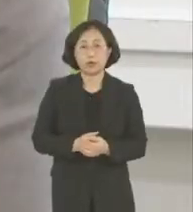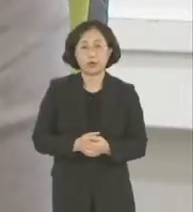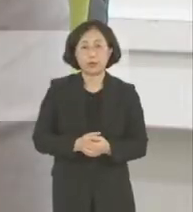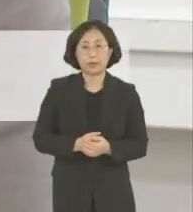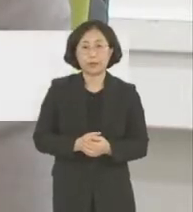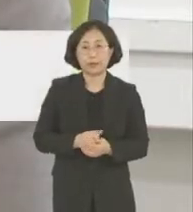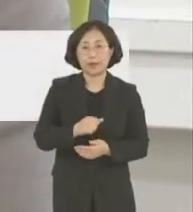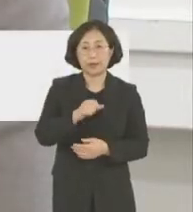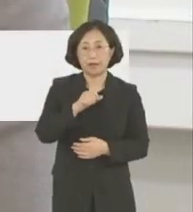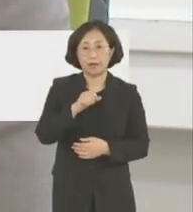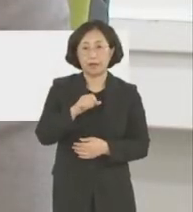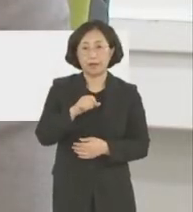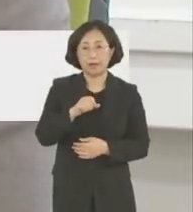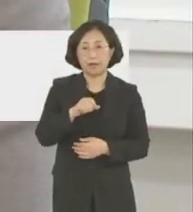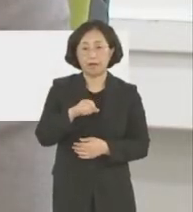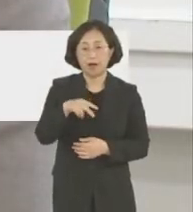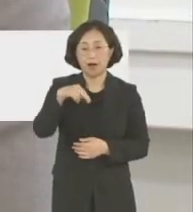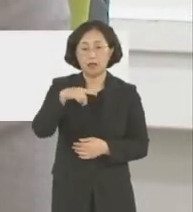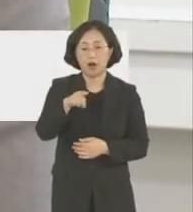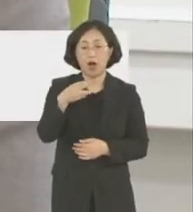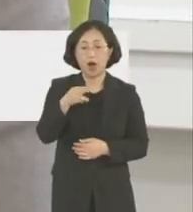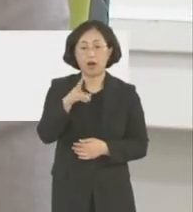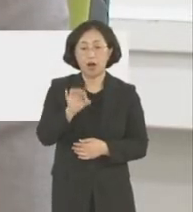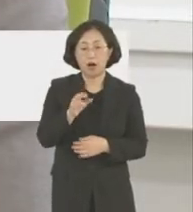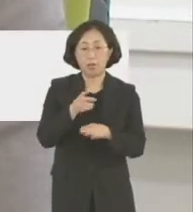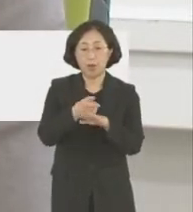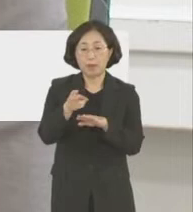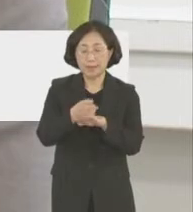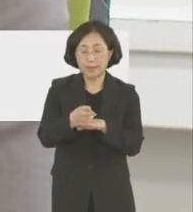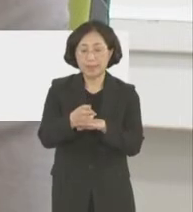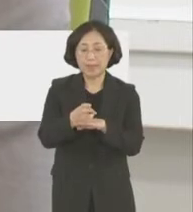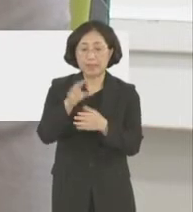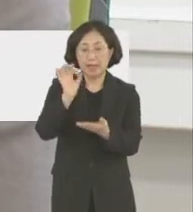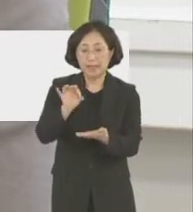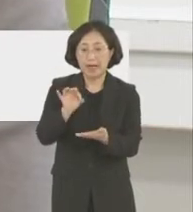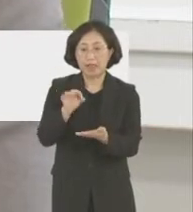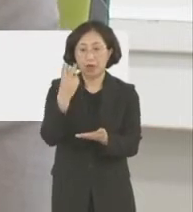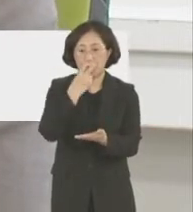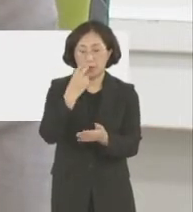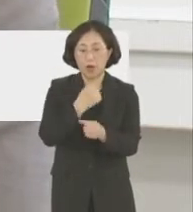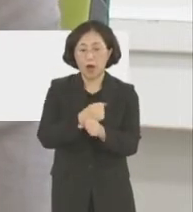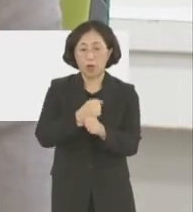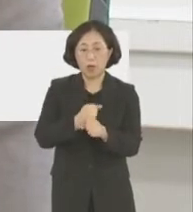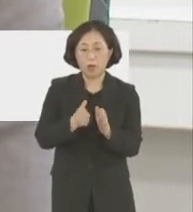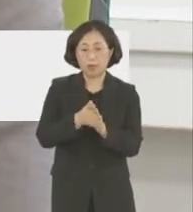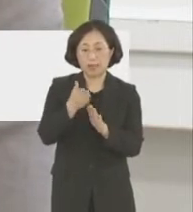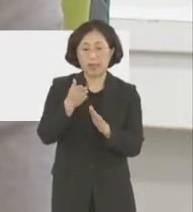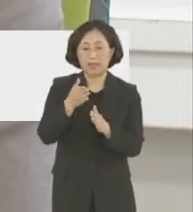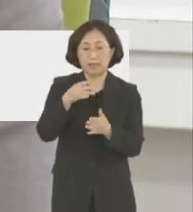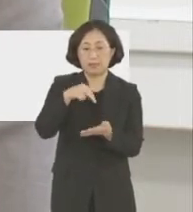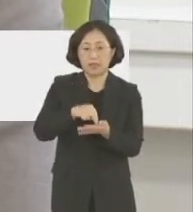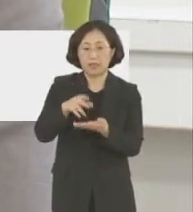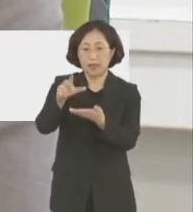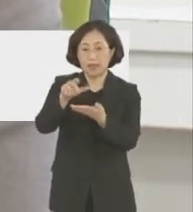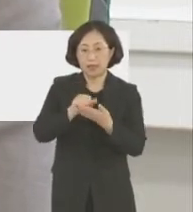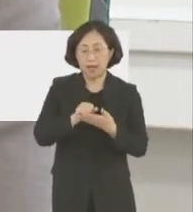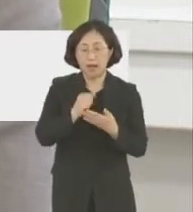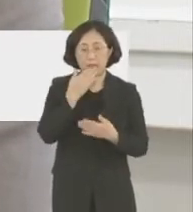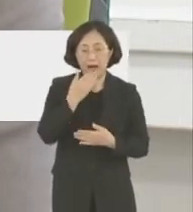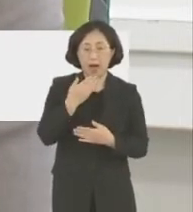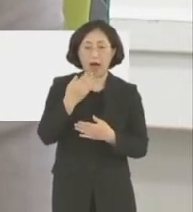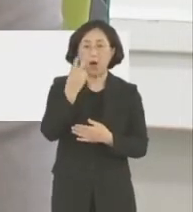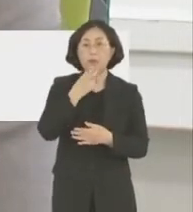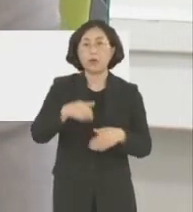서령버스 자산에 대한 정리가 좀 돼야 되고 시가 수용할 수 있는 부분인가를 좀 고민을 해야 될 것